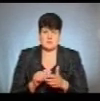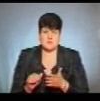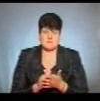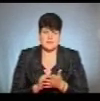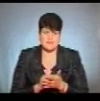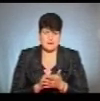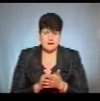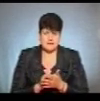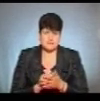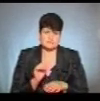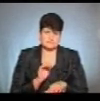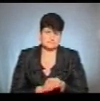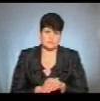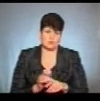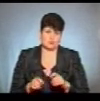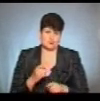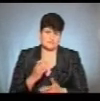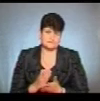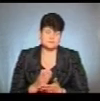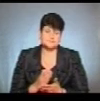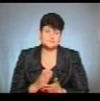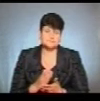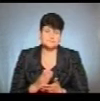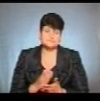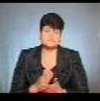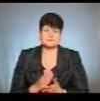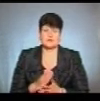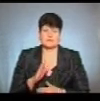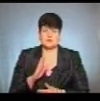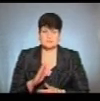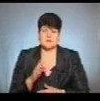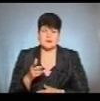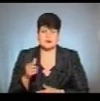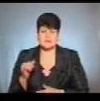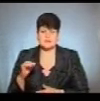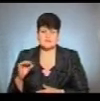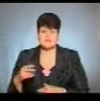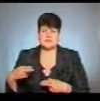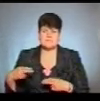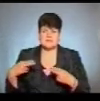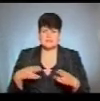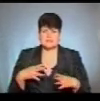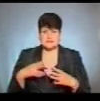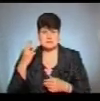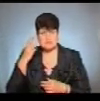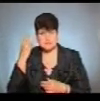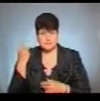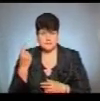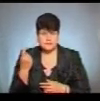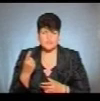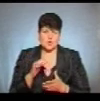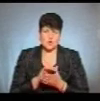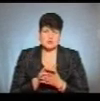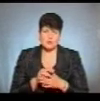матеріалів вже для фіксації цих порушень. Володимир Гарієвський, громадський омбудсмен, приїхав на тренінг з Хмельницького.